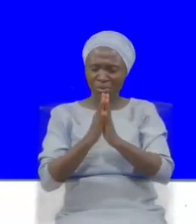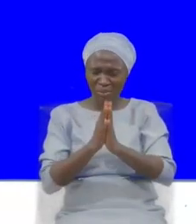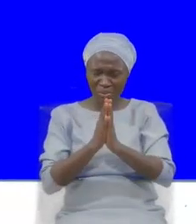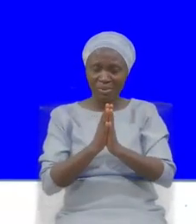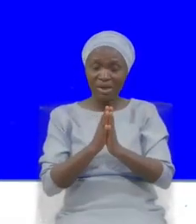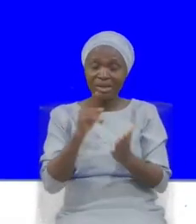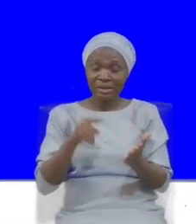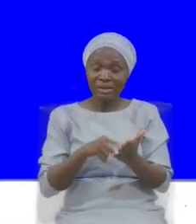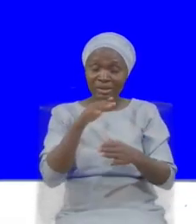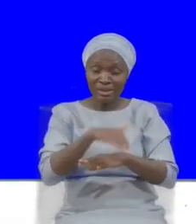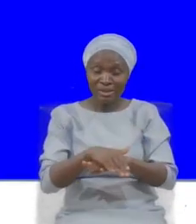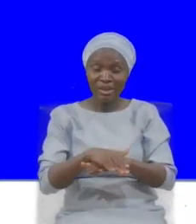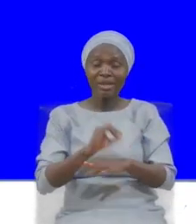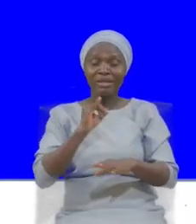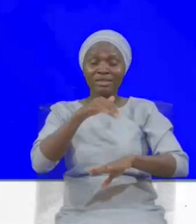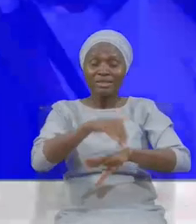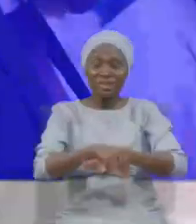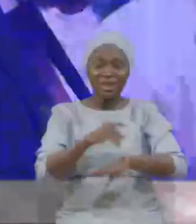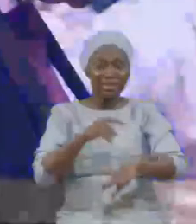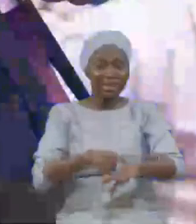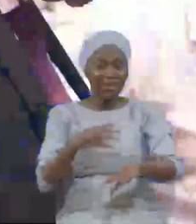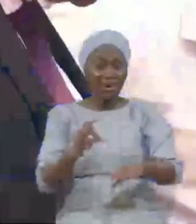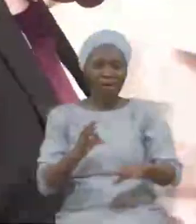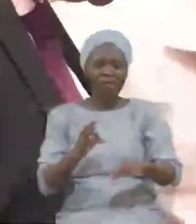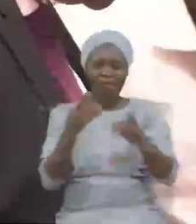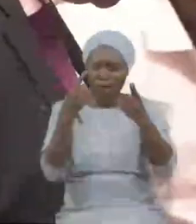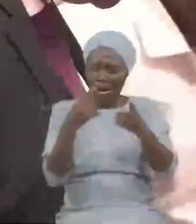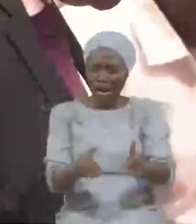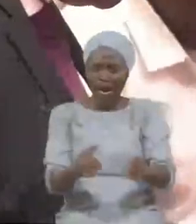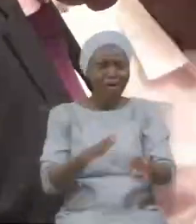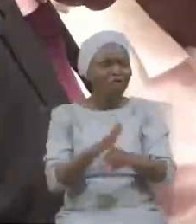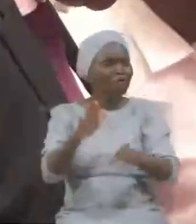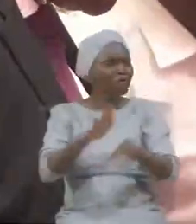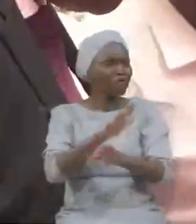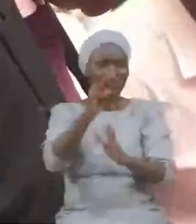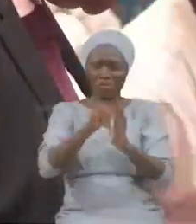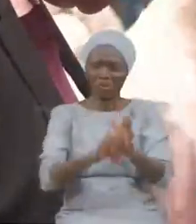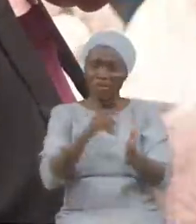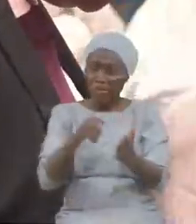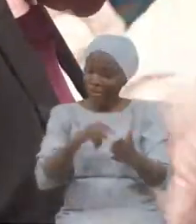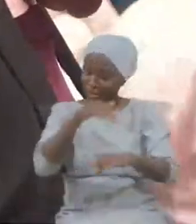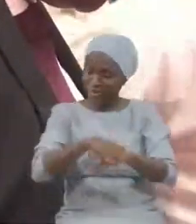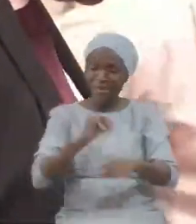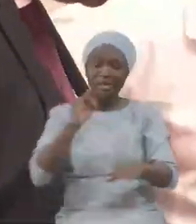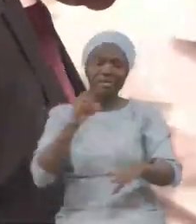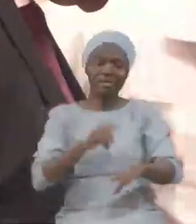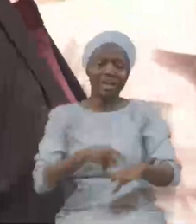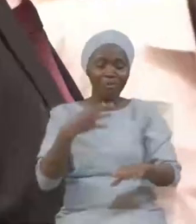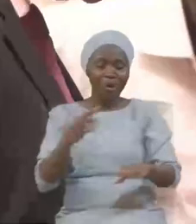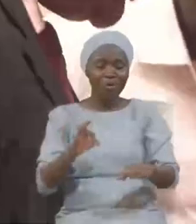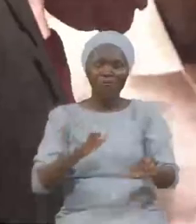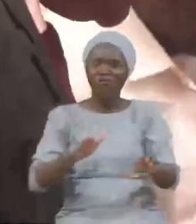Et ce soir, oui, c'est la soirée d'accomplissement. Ce soir, c'est la soirée